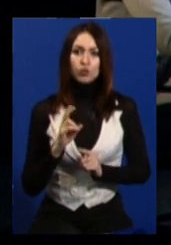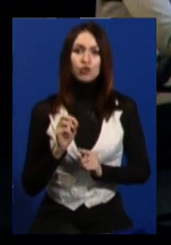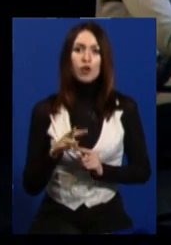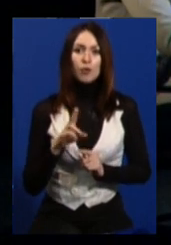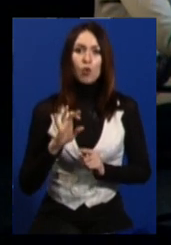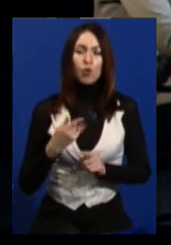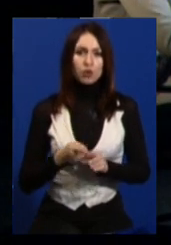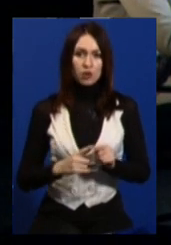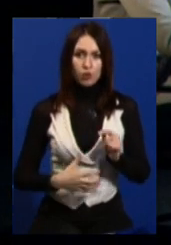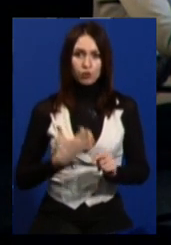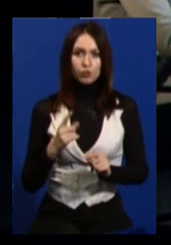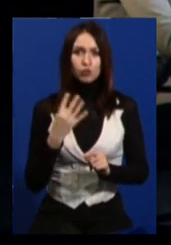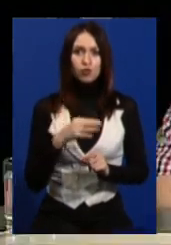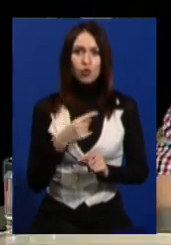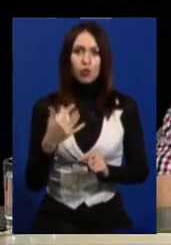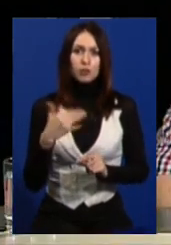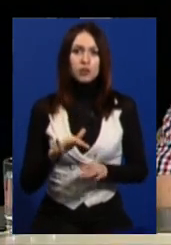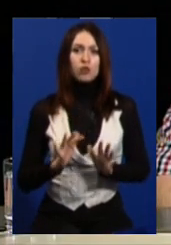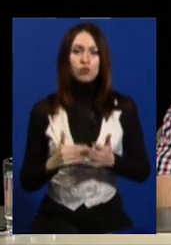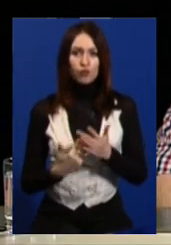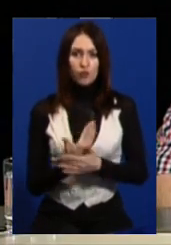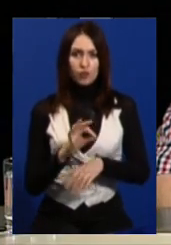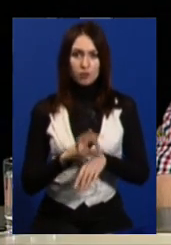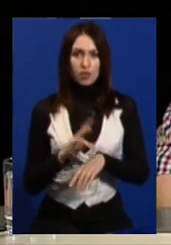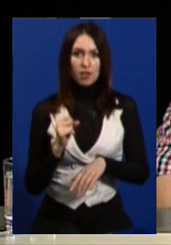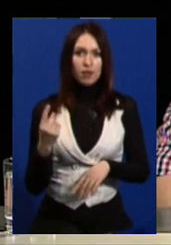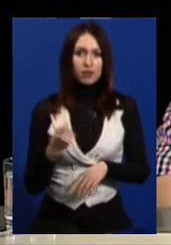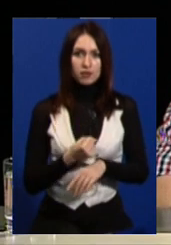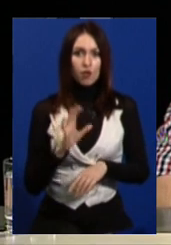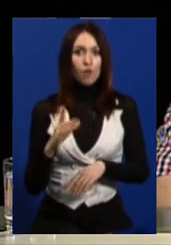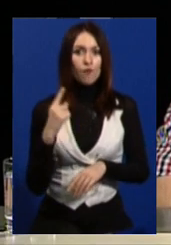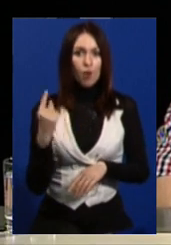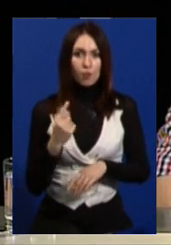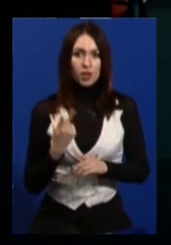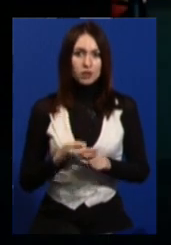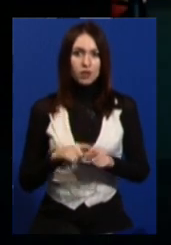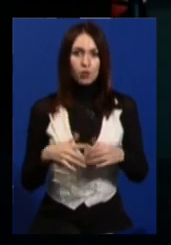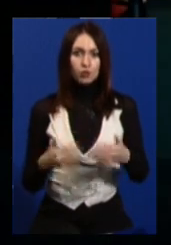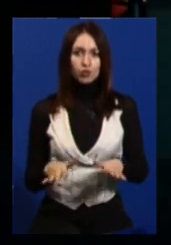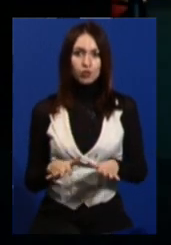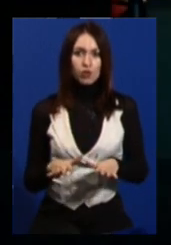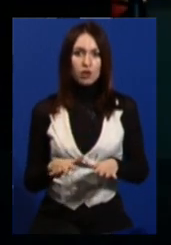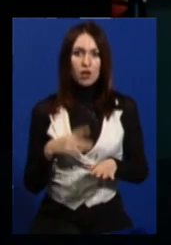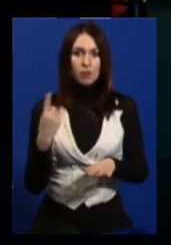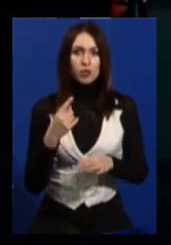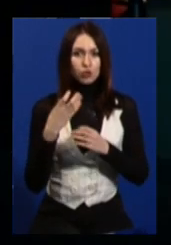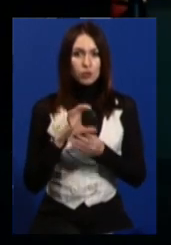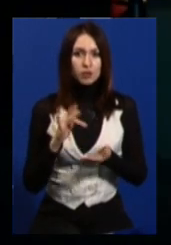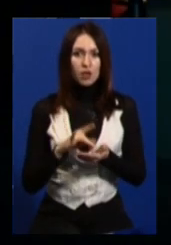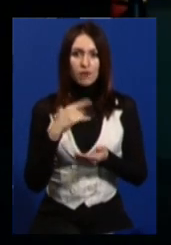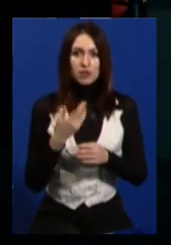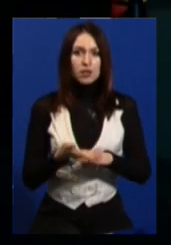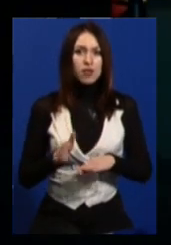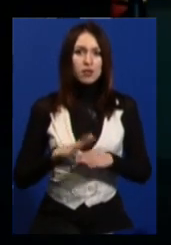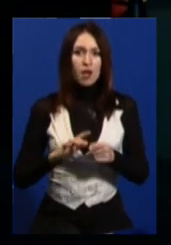що 40-50 випадків нових захворювань на тиждень в області – це вже обласний лабцентр називає складною